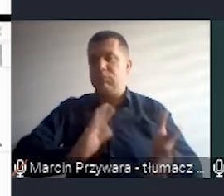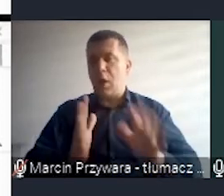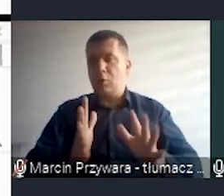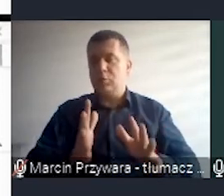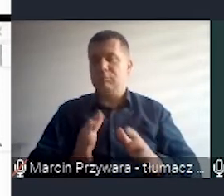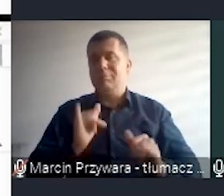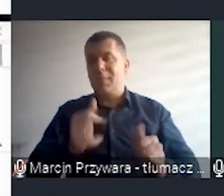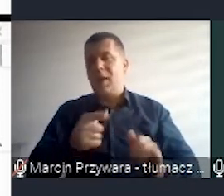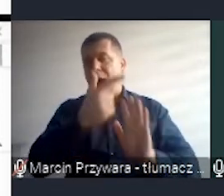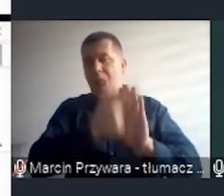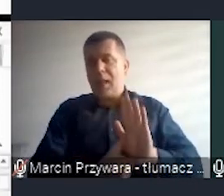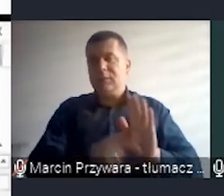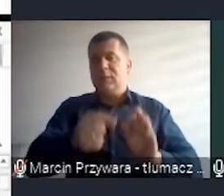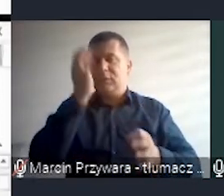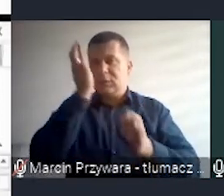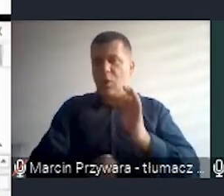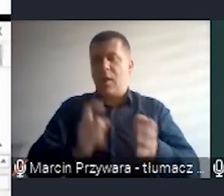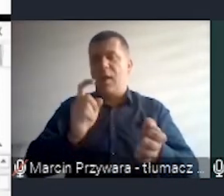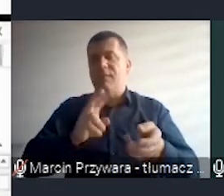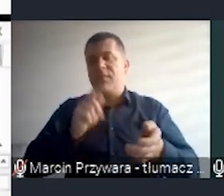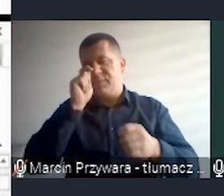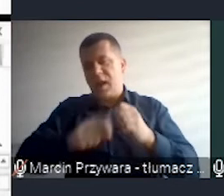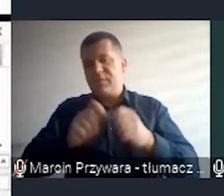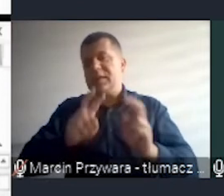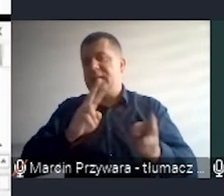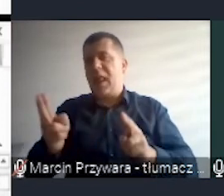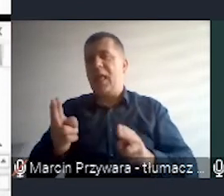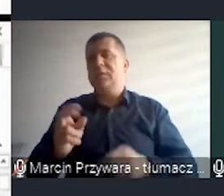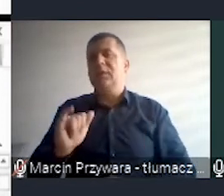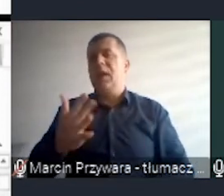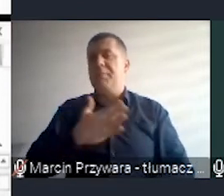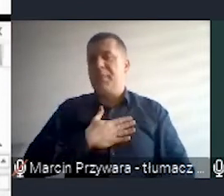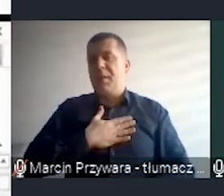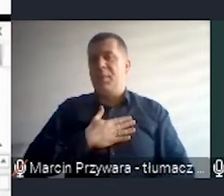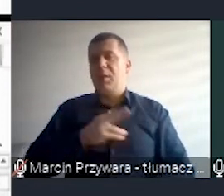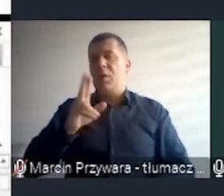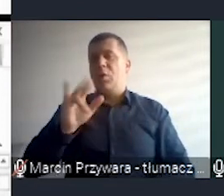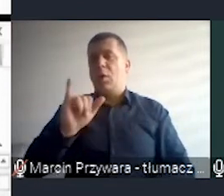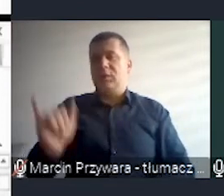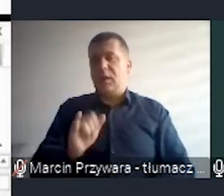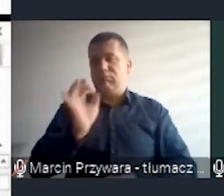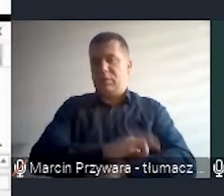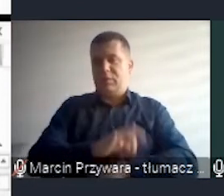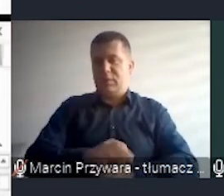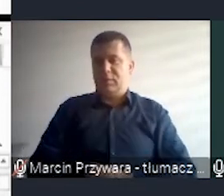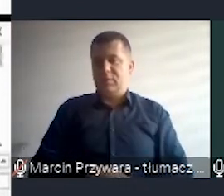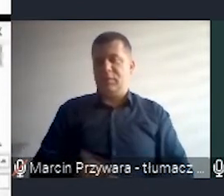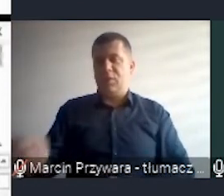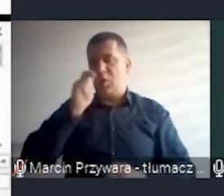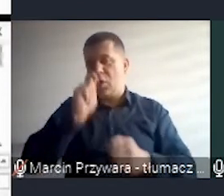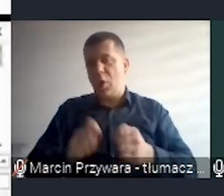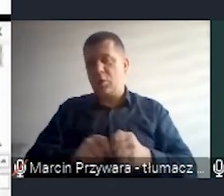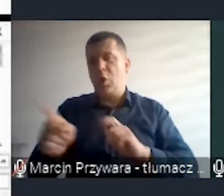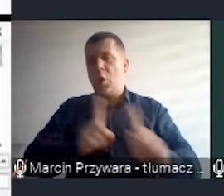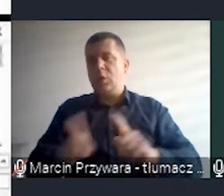sposób podejścia do tej listy i szczegółowość weryfikacji zależy od tego, jaki mamy rodzaj projektu. Kontrolujący sobie na liście